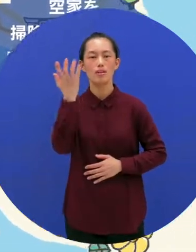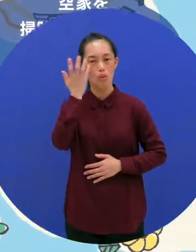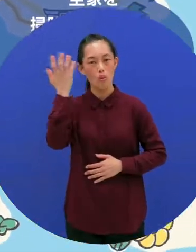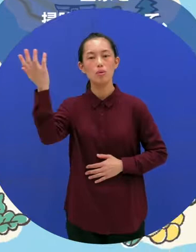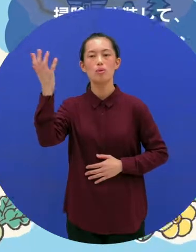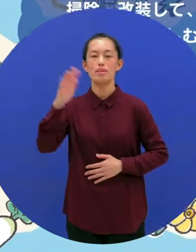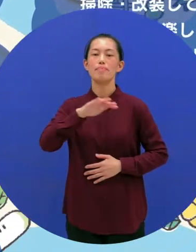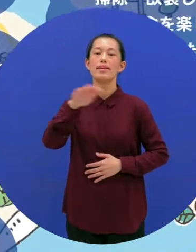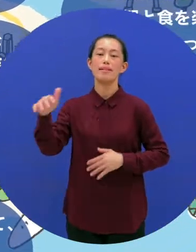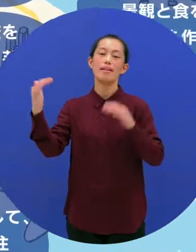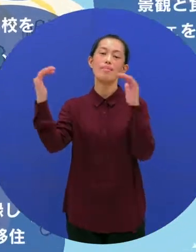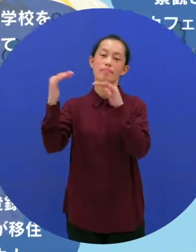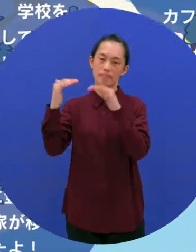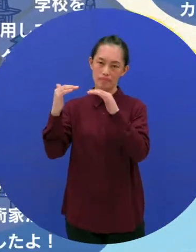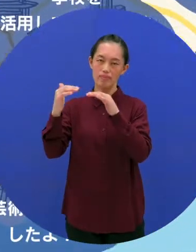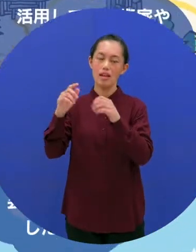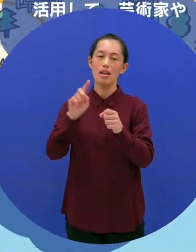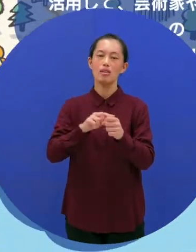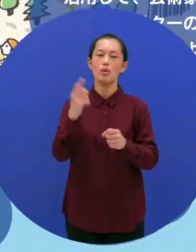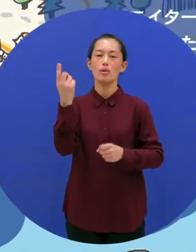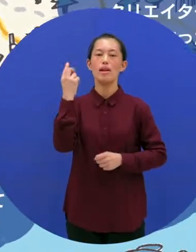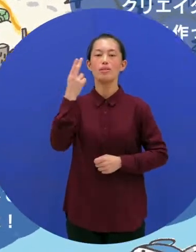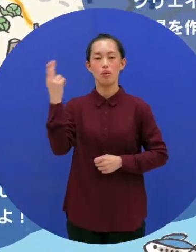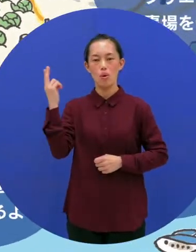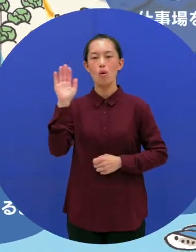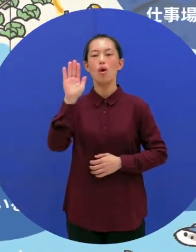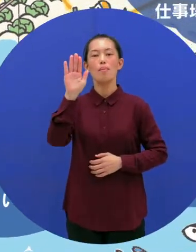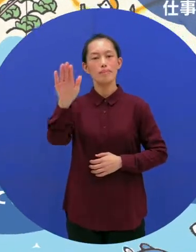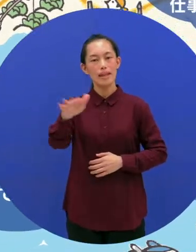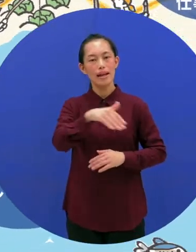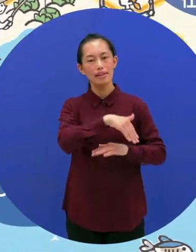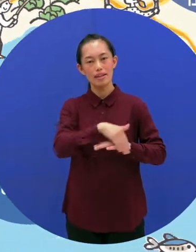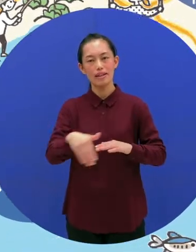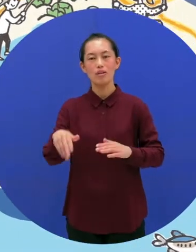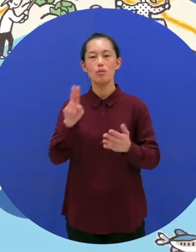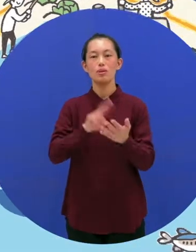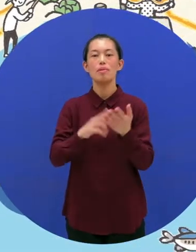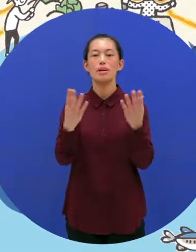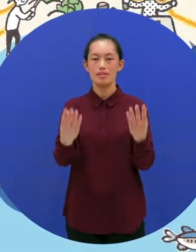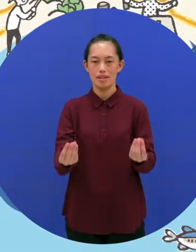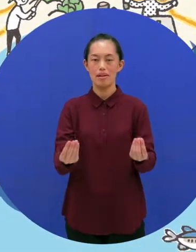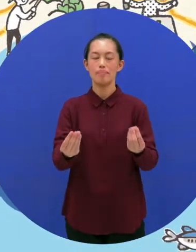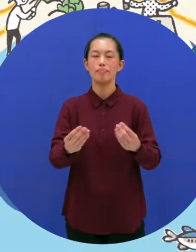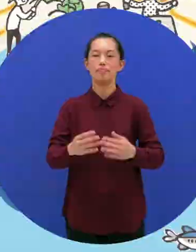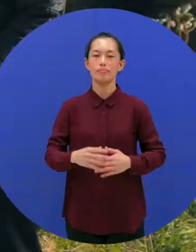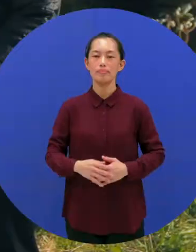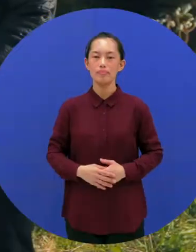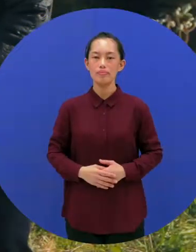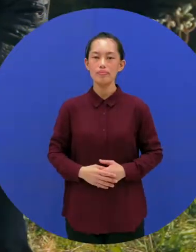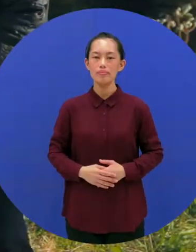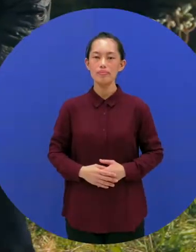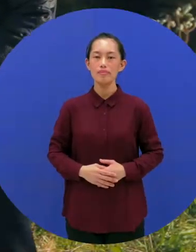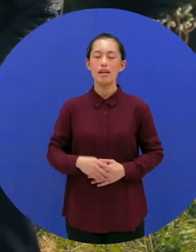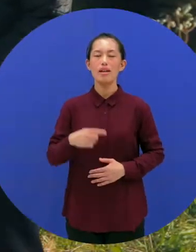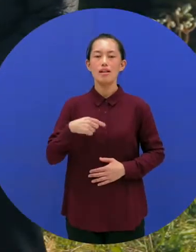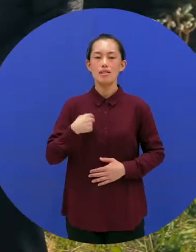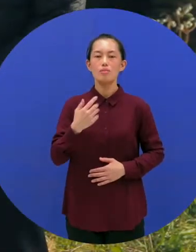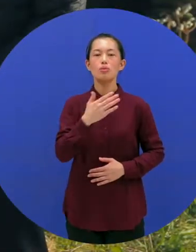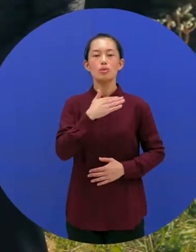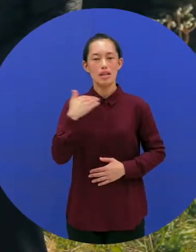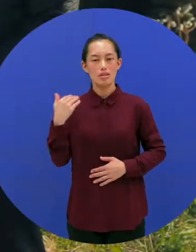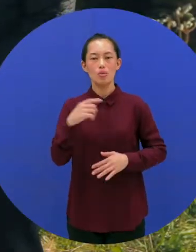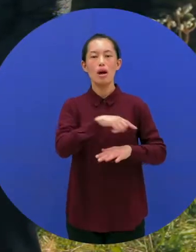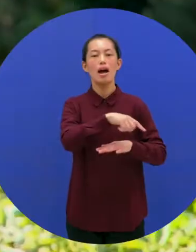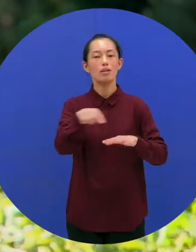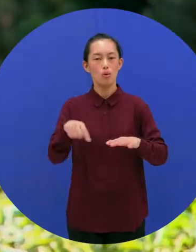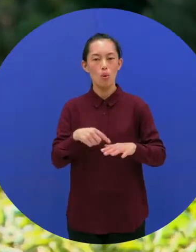ということをみんなで話し合い、昨年度田原ヶ浦半島未来計画を策定しました。 計画の策定をき